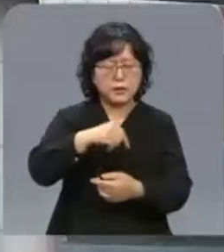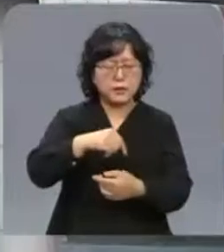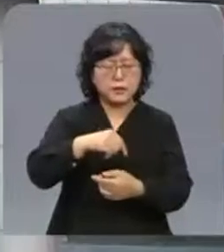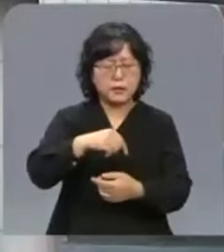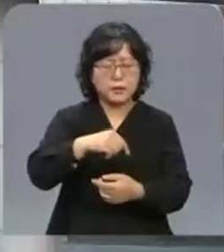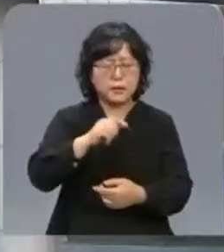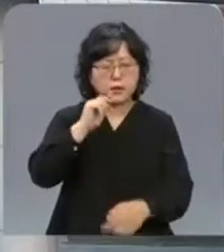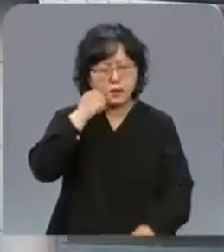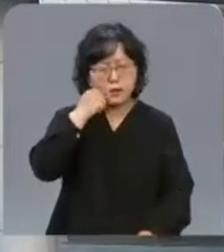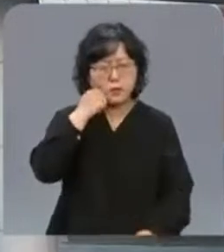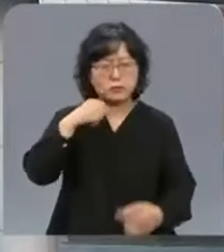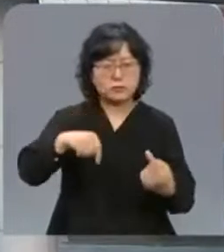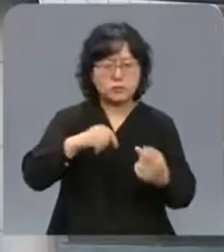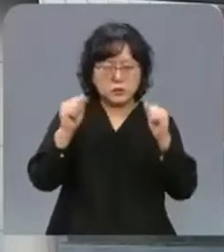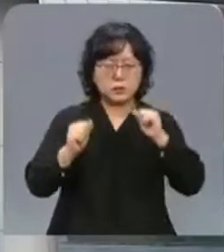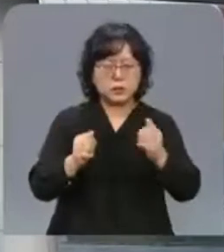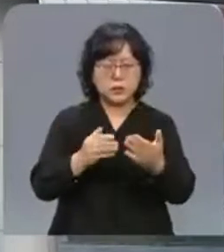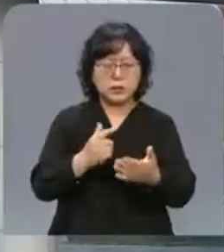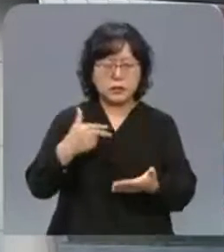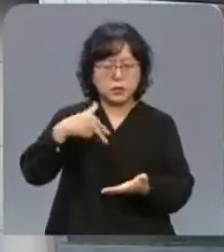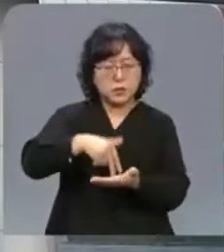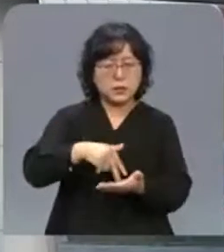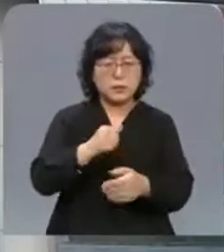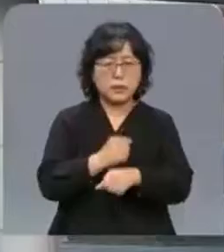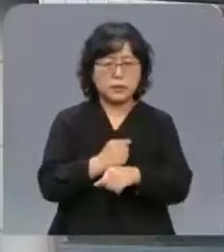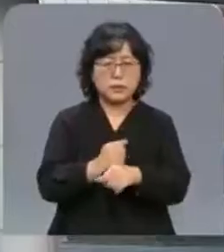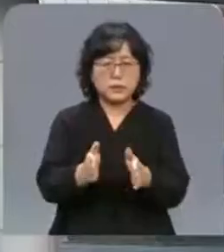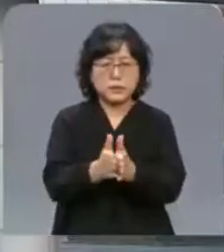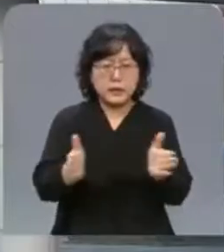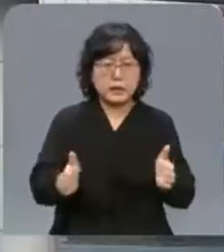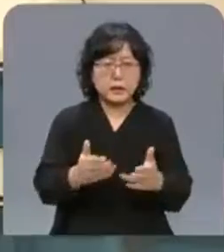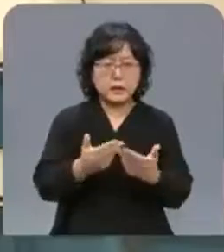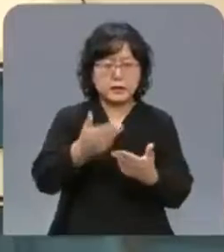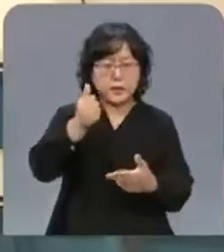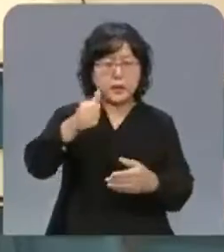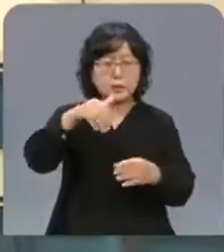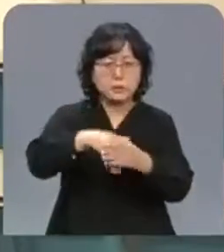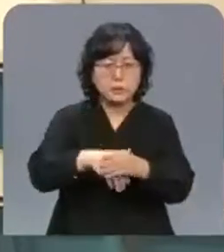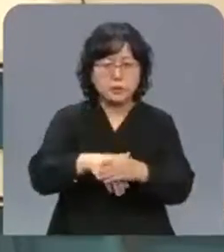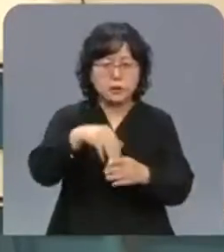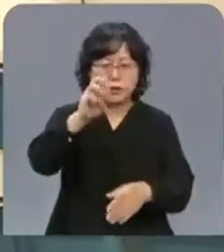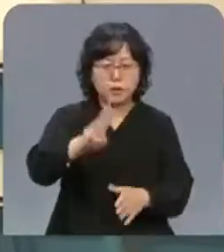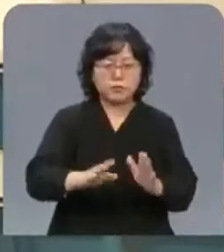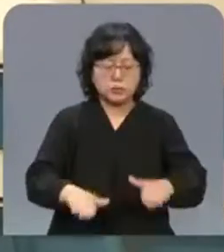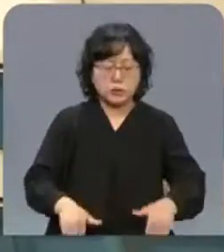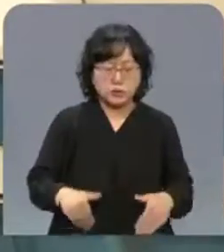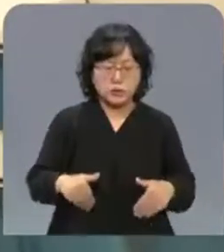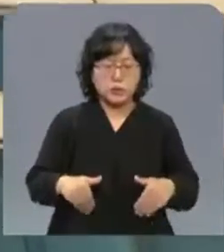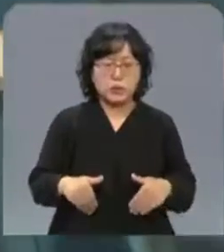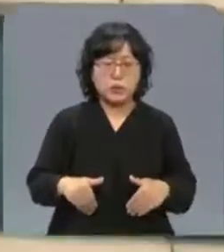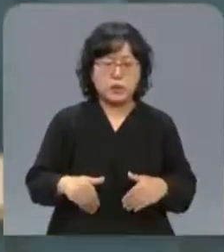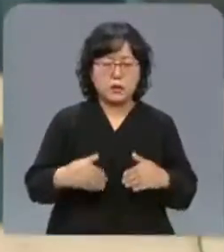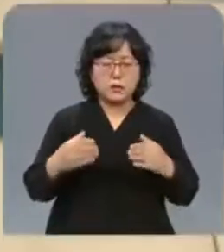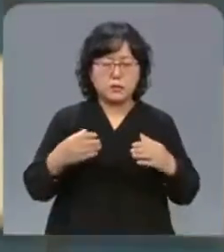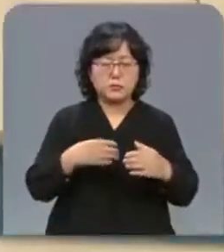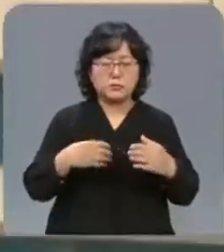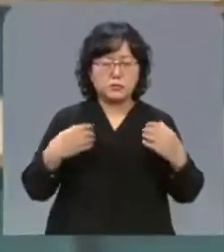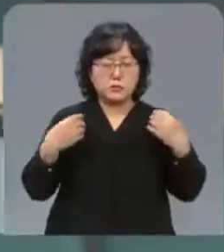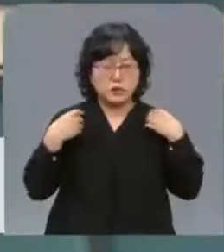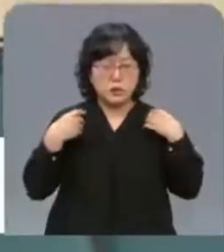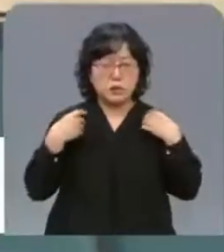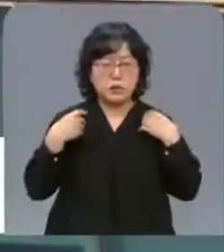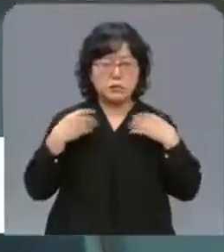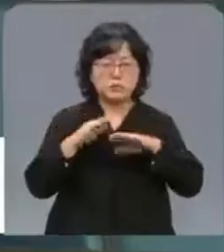빚어졌습니다 치유계의 독립성을 지키자며 도입한 치유 회장 선거지만 광주 남구에서는 구청 소속